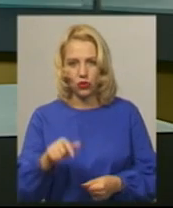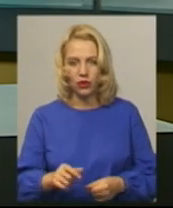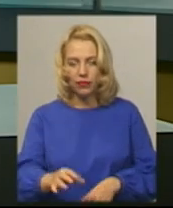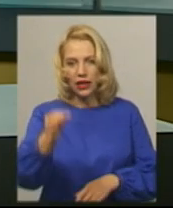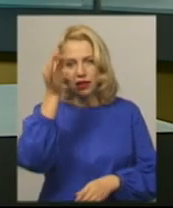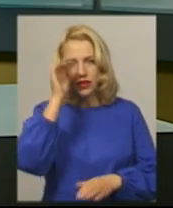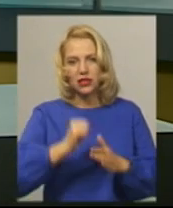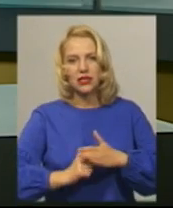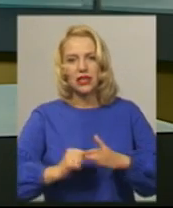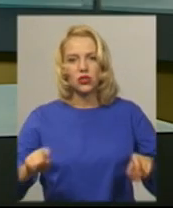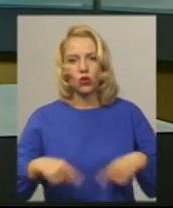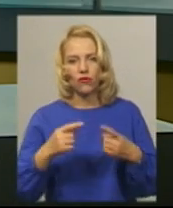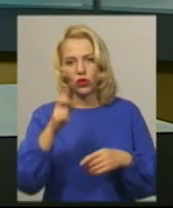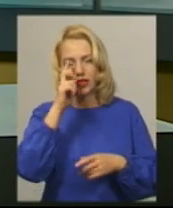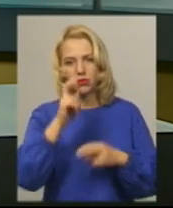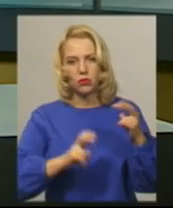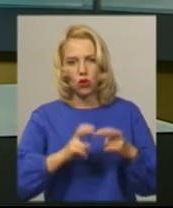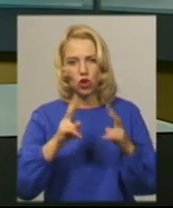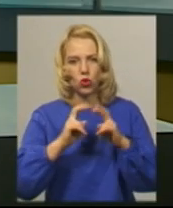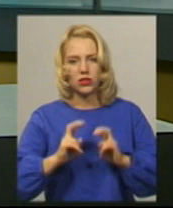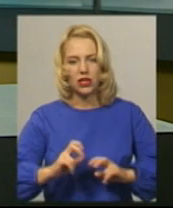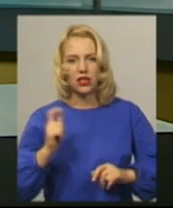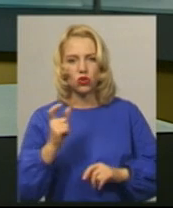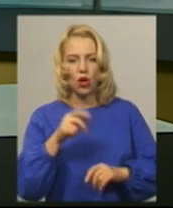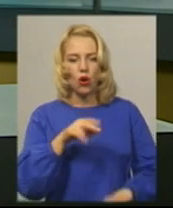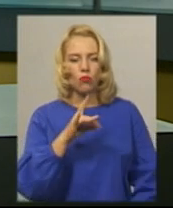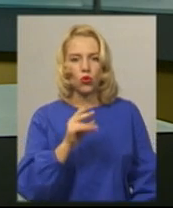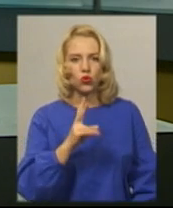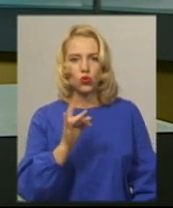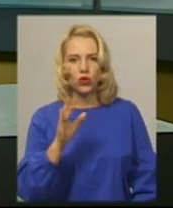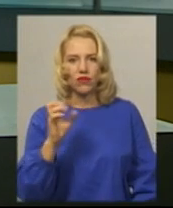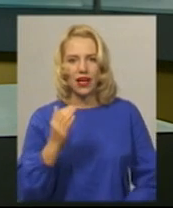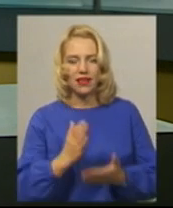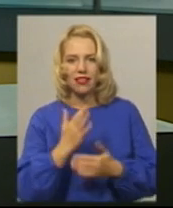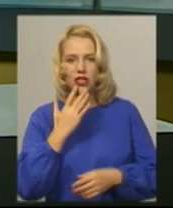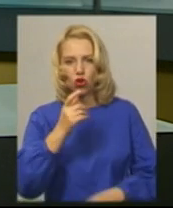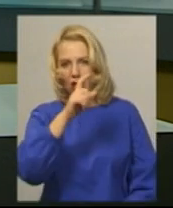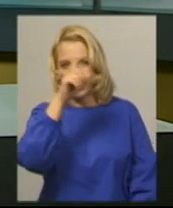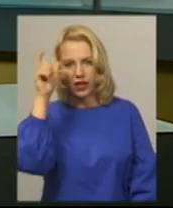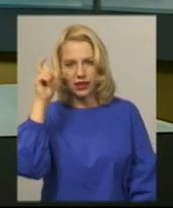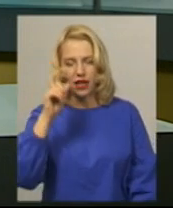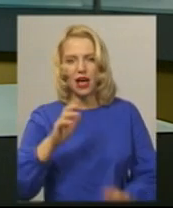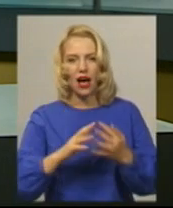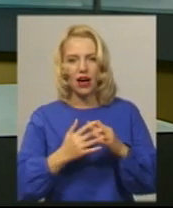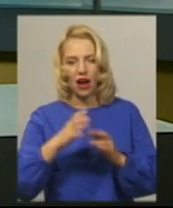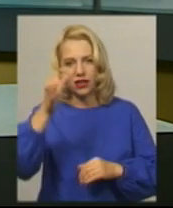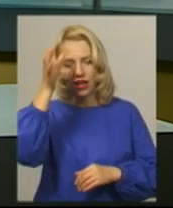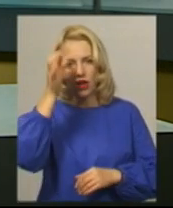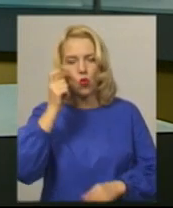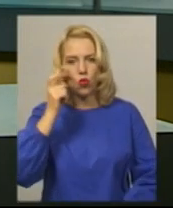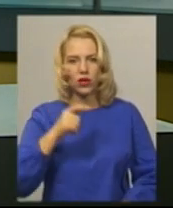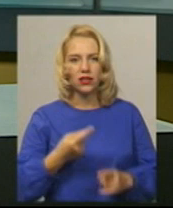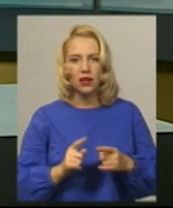Нагадаю, засновником держпідприємства «Дослідне господарство Проскурівка» є Національна академія аграрних наук України. Підприємство